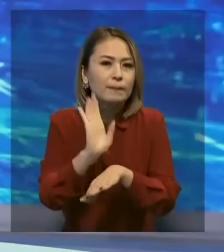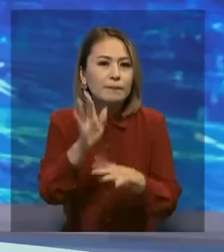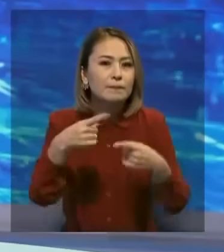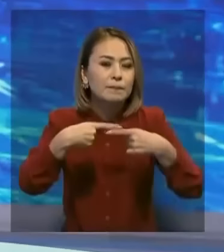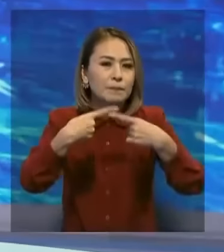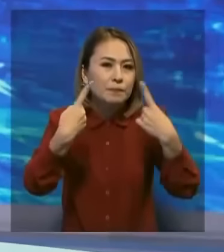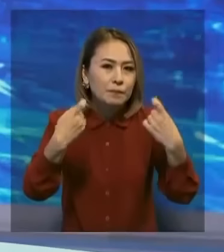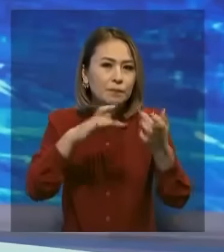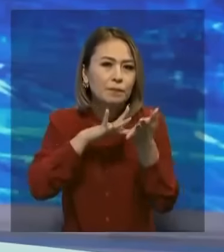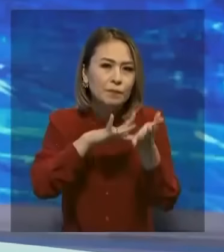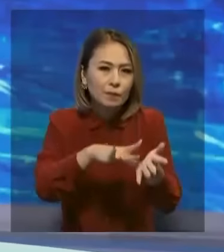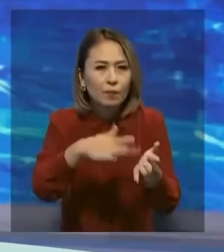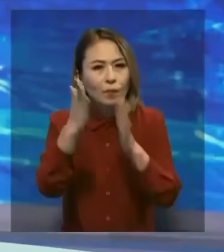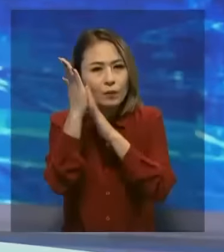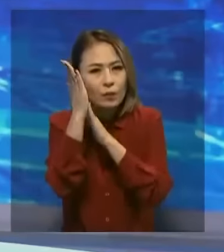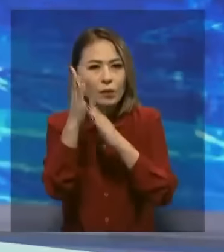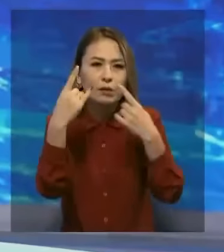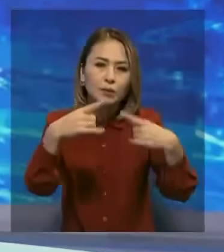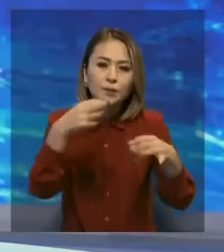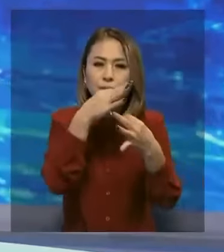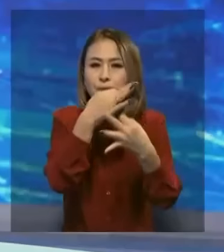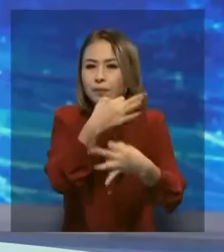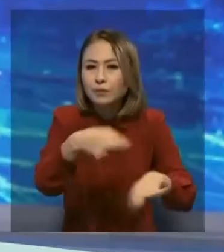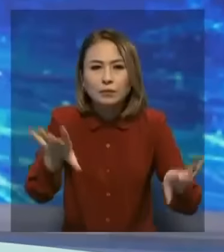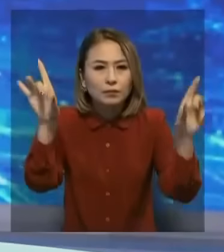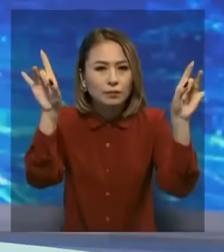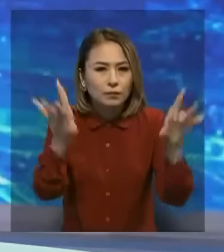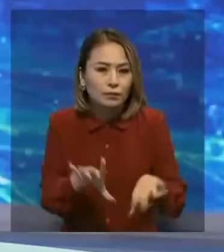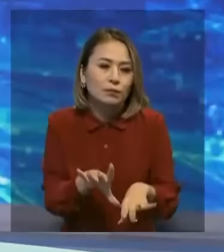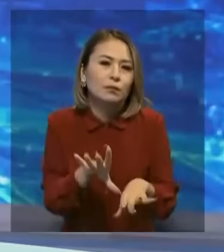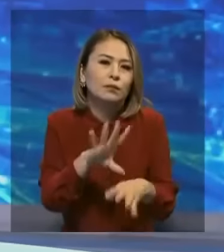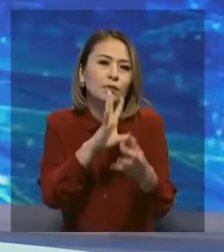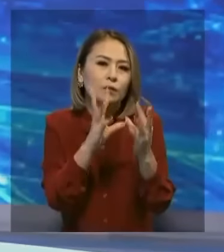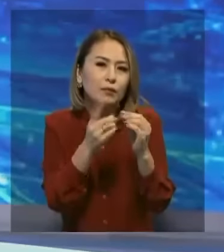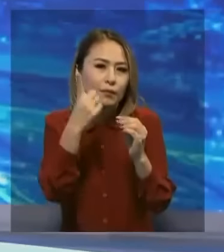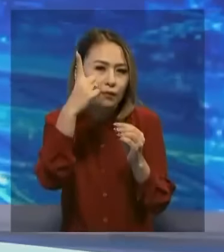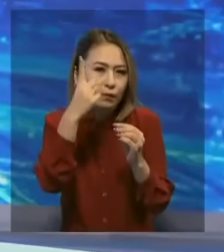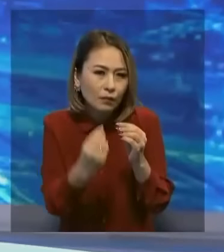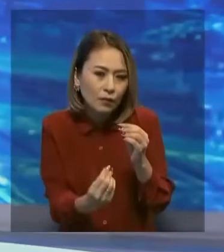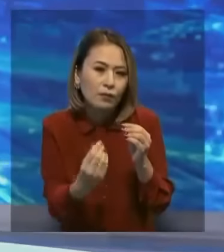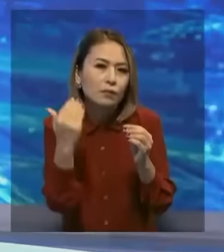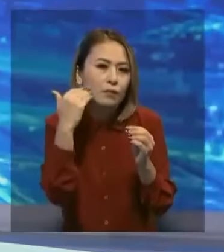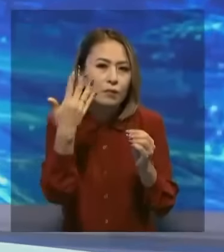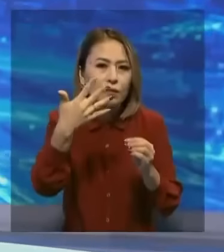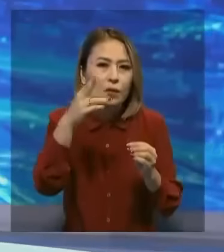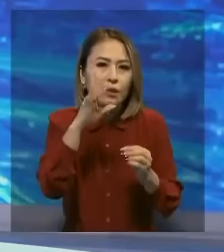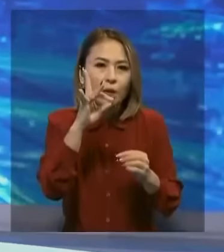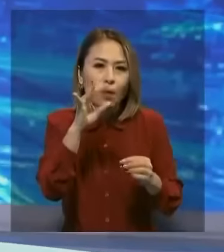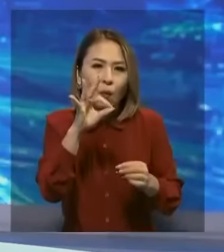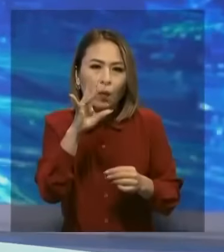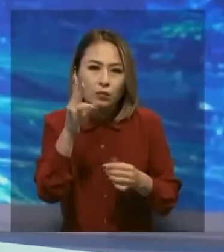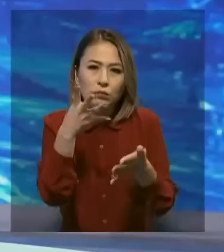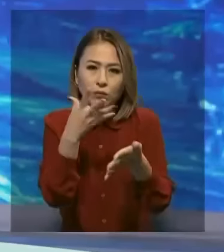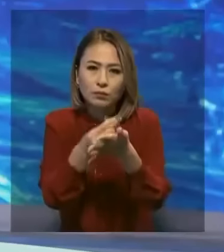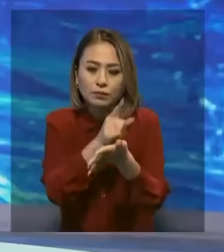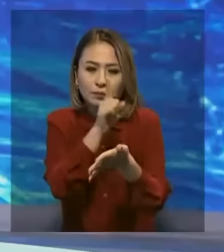артады. Туристер, қонақ үй, хостел немесе кез келген өзге мейрамханаларда әр түнеген күн үшін 50 крон төлеу